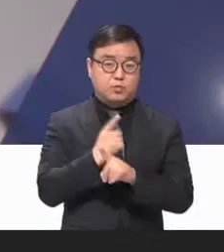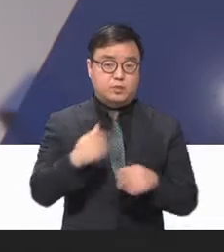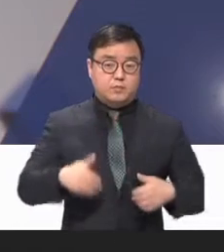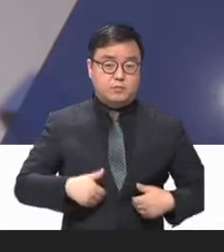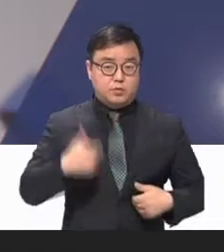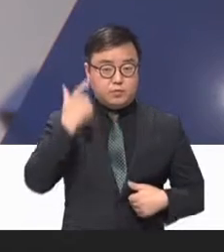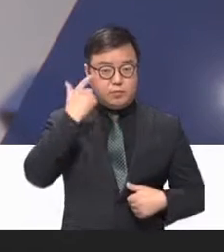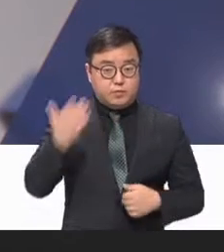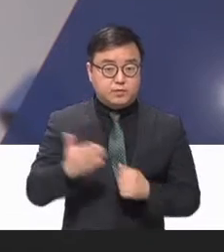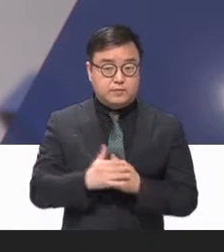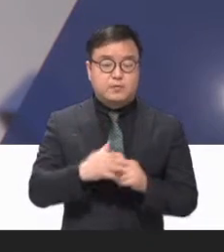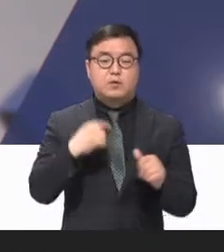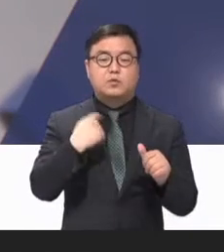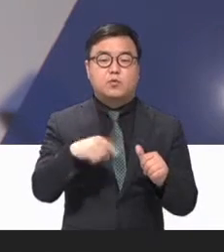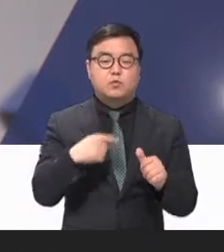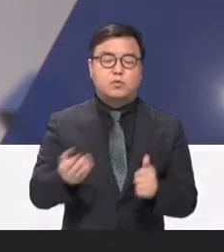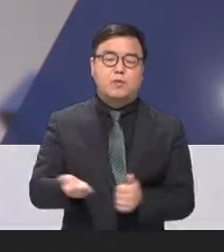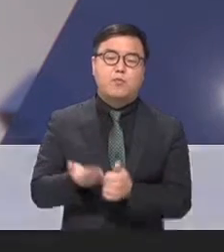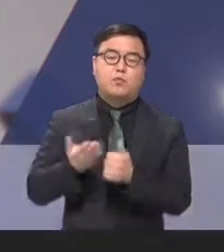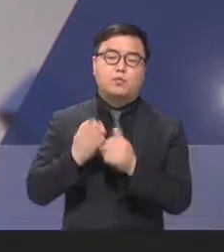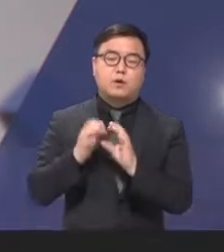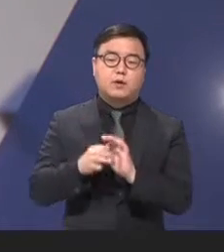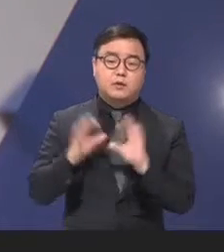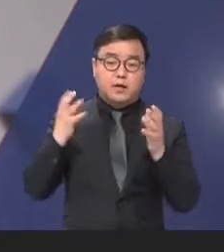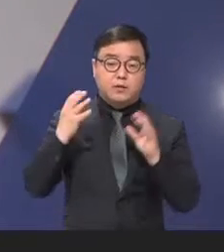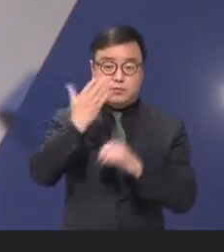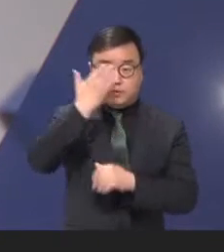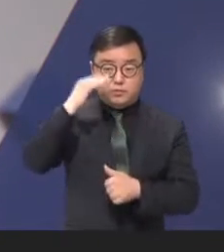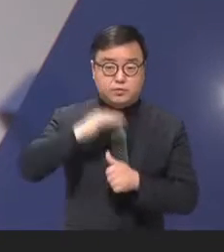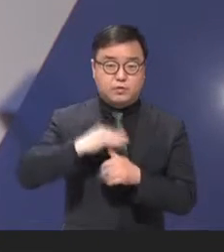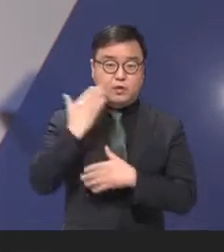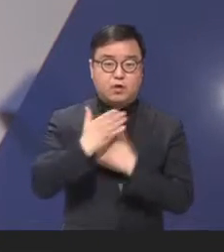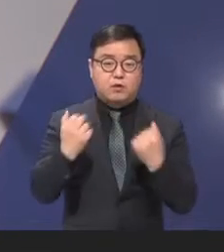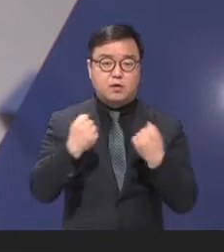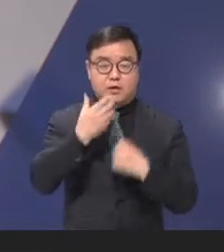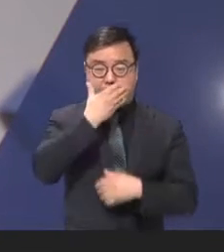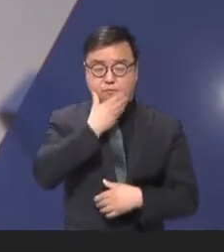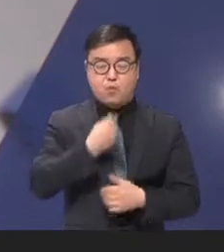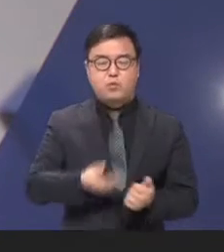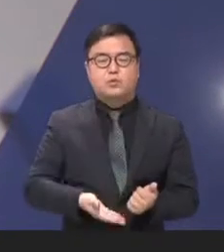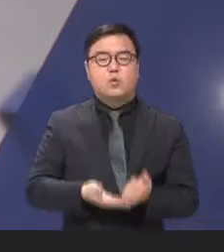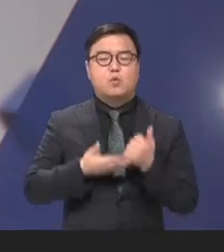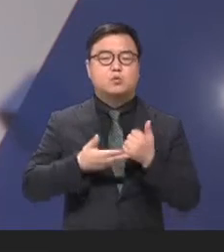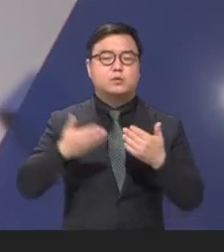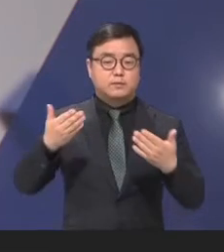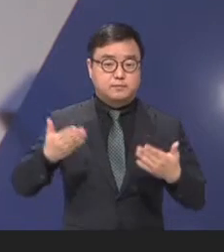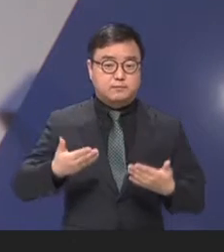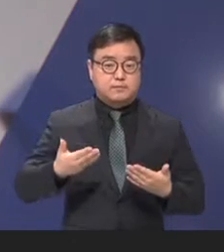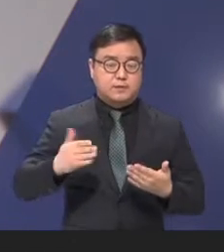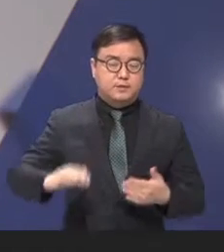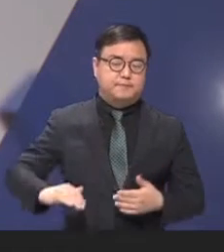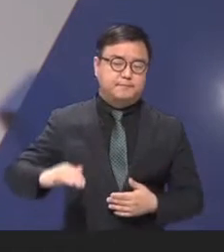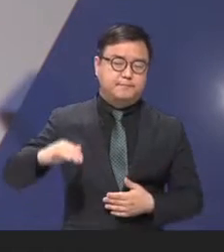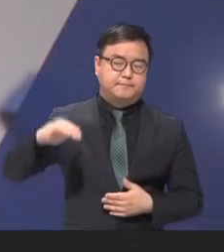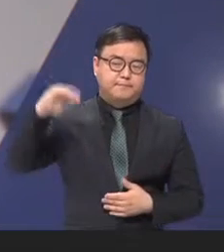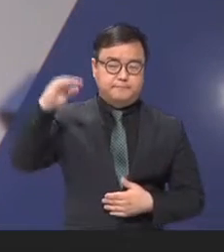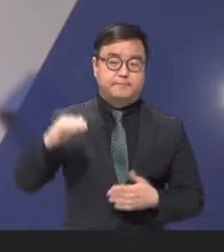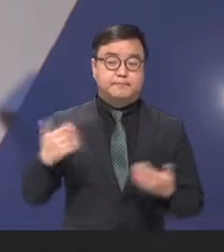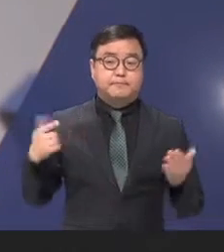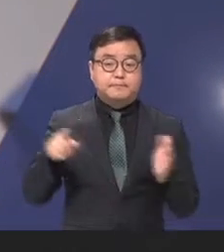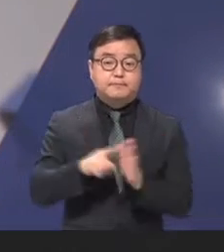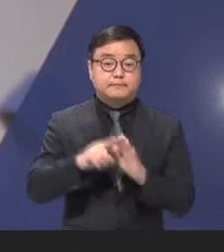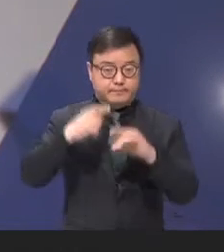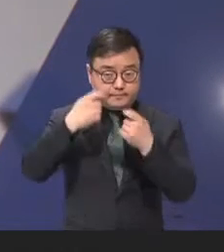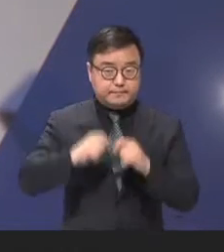교육과 보육의 영역 등 우리나라 아동과 청소년이 건강하고 행복하게 그리고 존중받으면서 자라나기 위해서는 네. 구체적이고